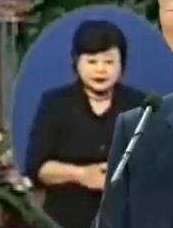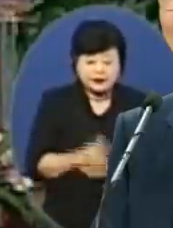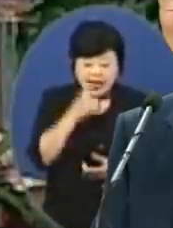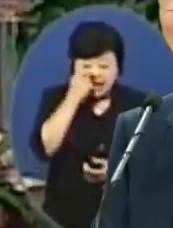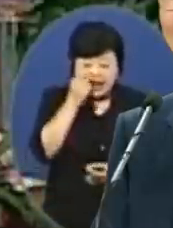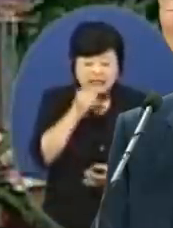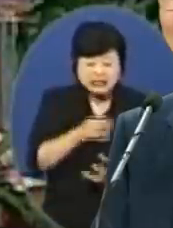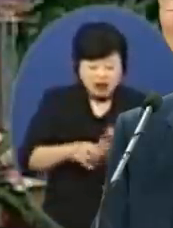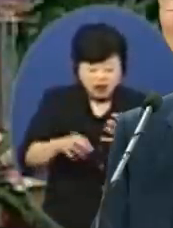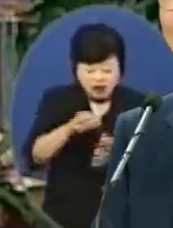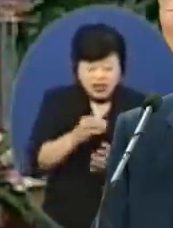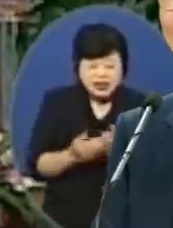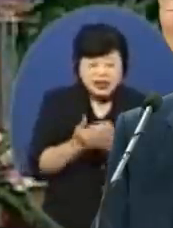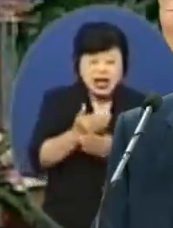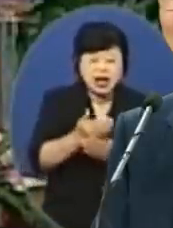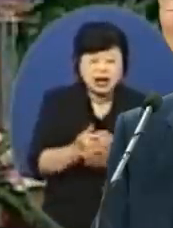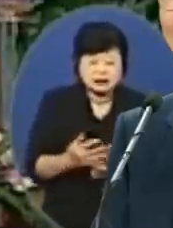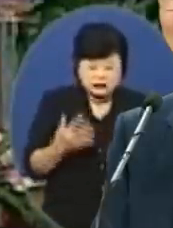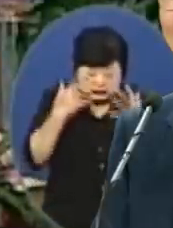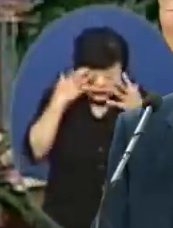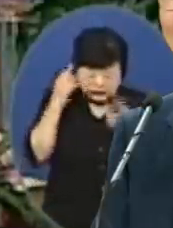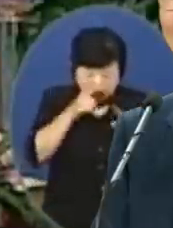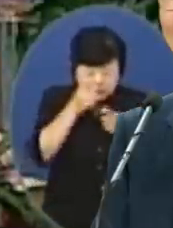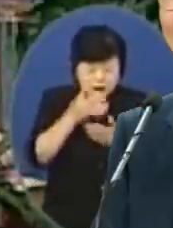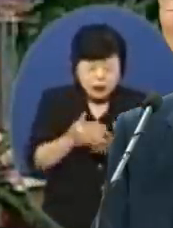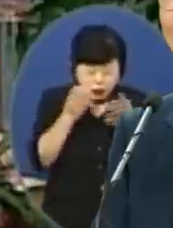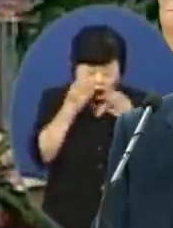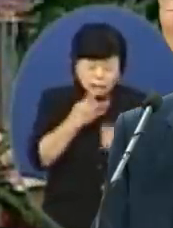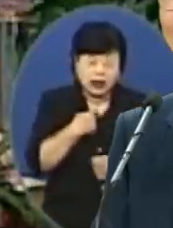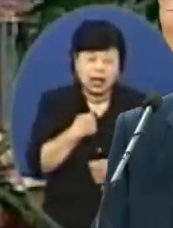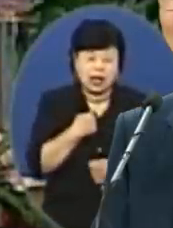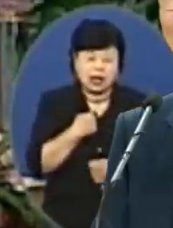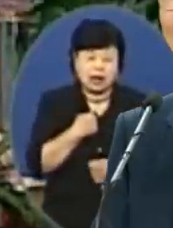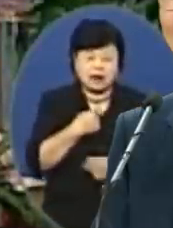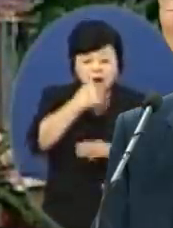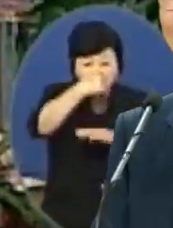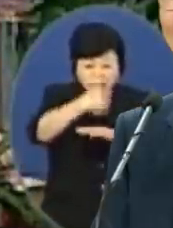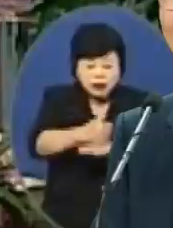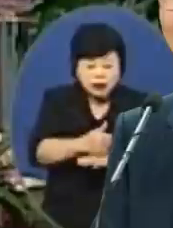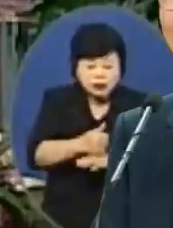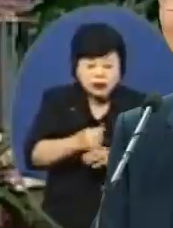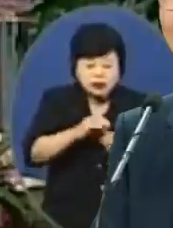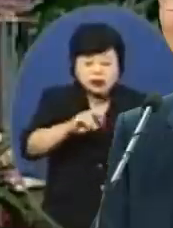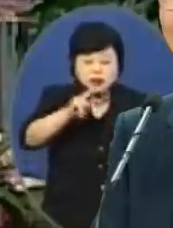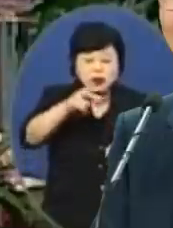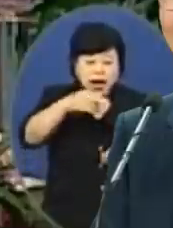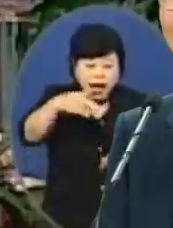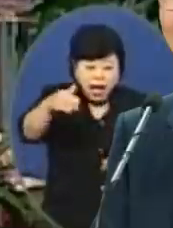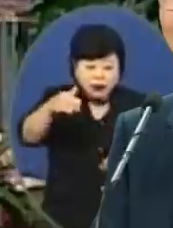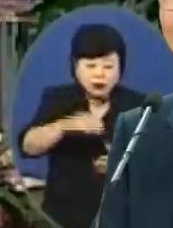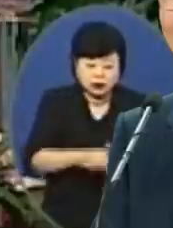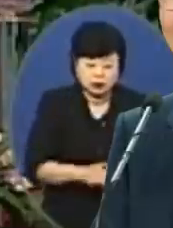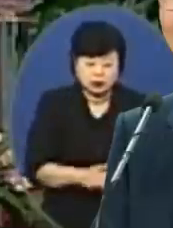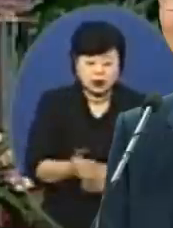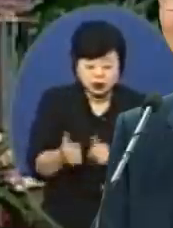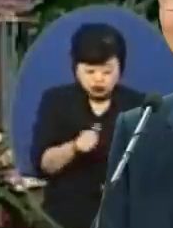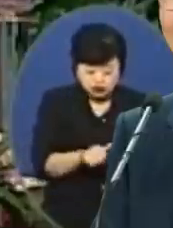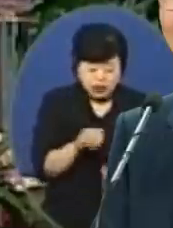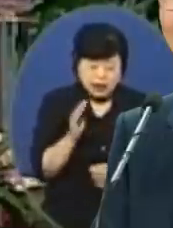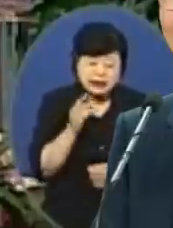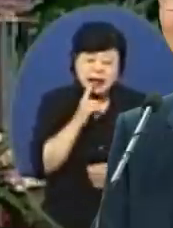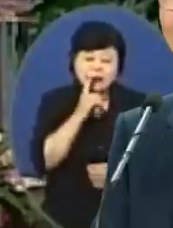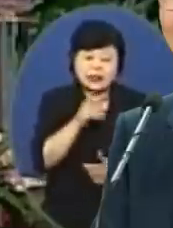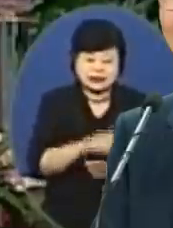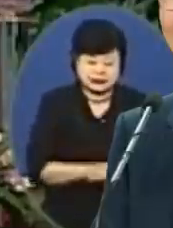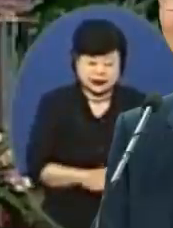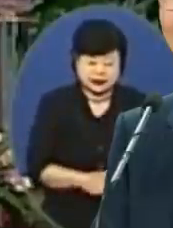가시는 물과 은극기가 나서 찔리고 상처 입고 고통을 당하고 결국 흙으로 돌아가고 죽게 된다는